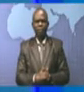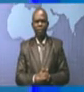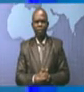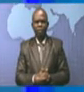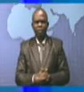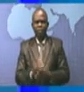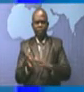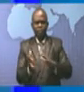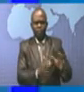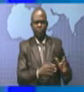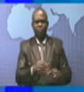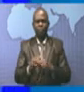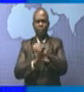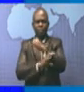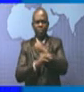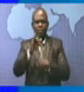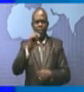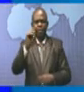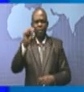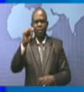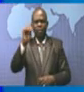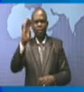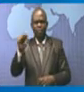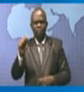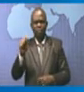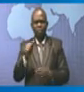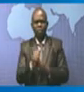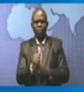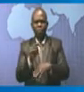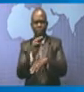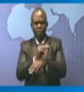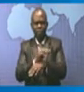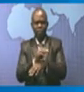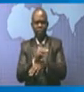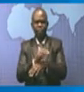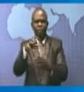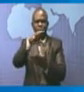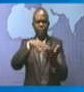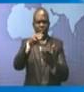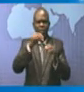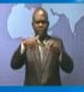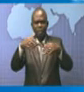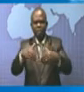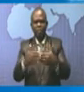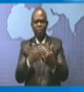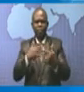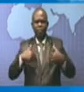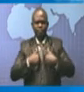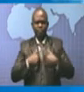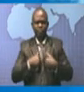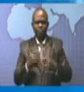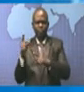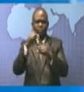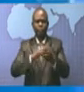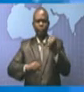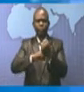Les 100 ans communes et Tawa, jeudi du ministre chargé de l'environnement, agriculture et élevage, sont tous Nilagira. Il est allé offrir du soutien aux